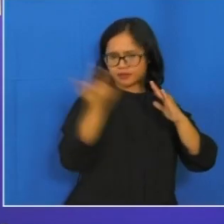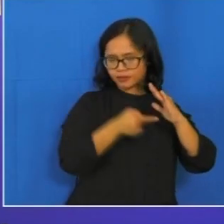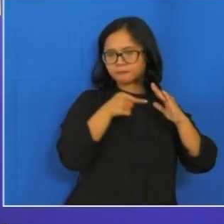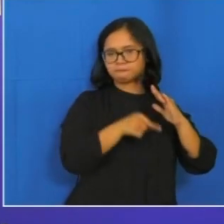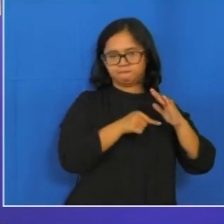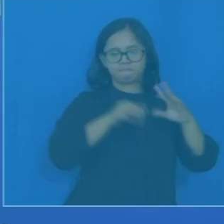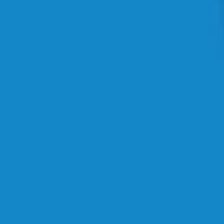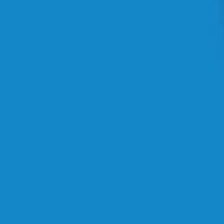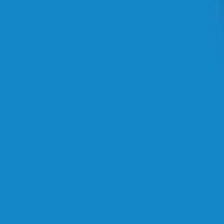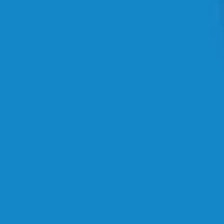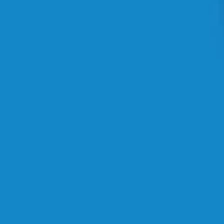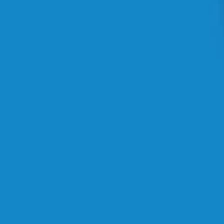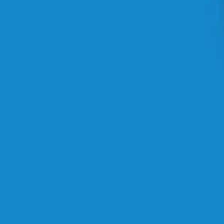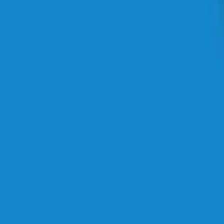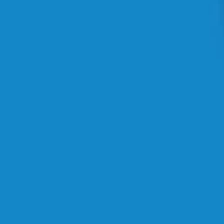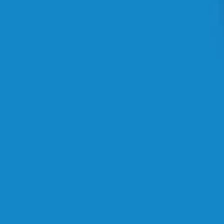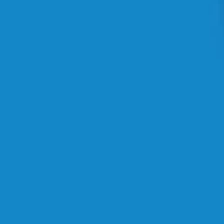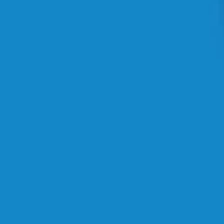produktif dirumah